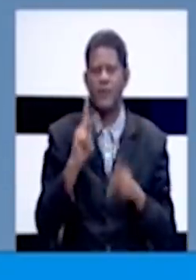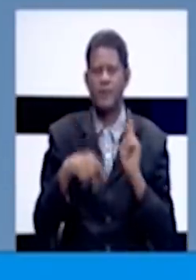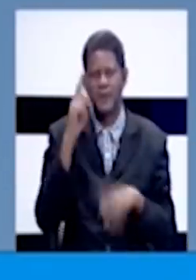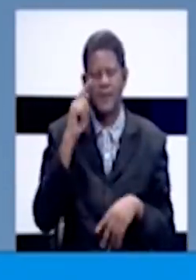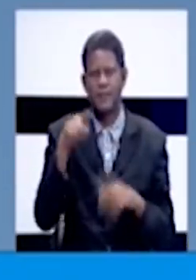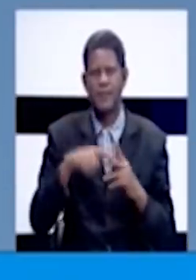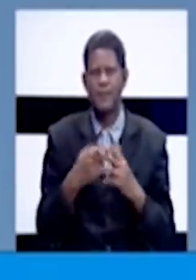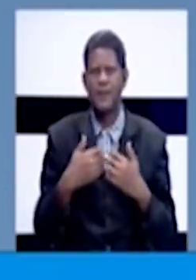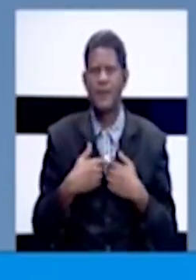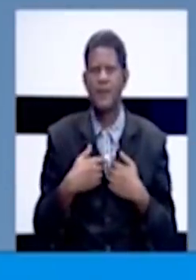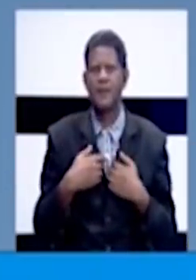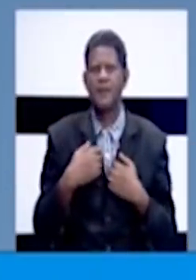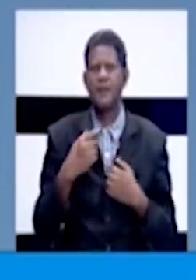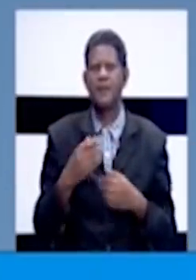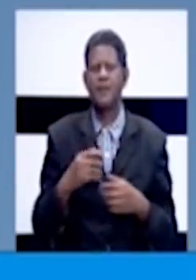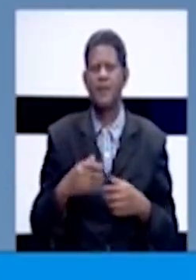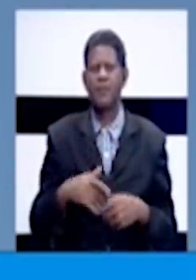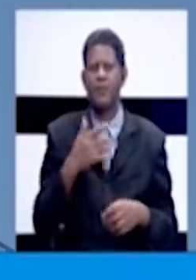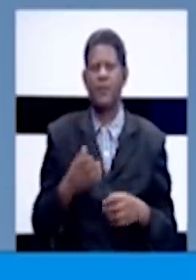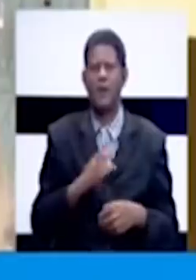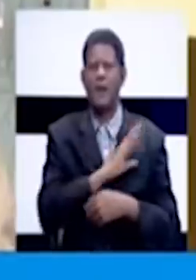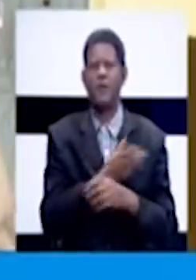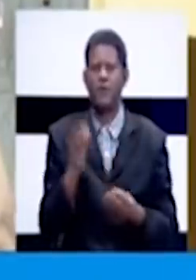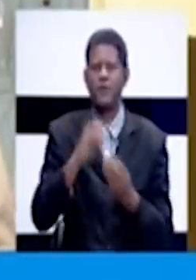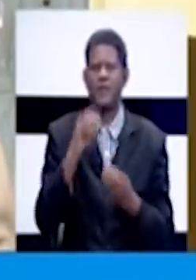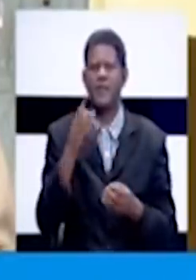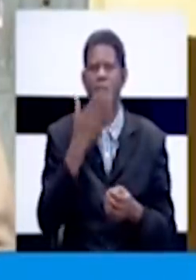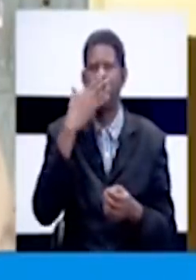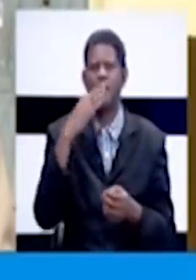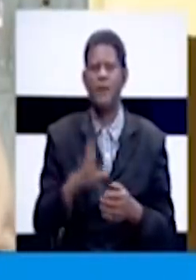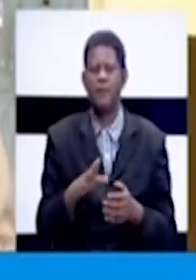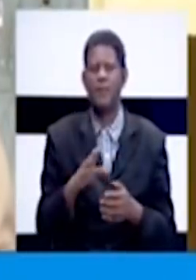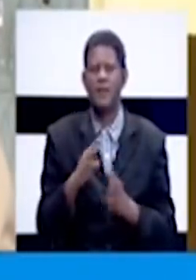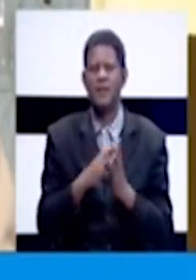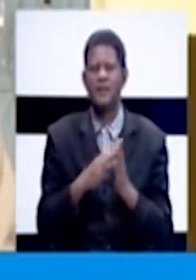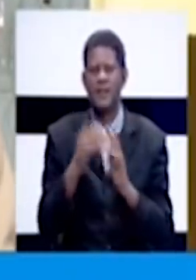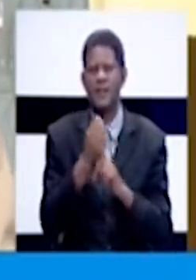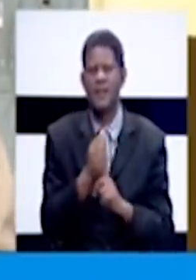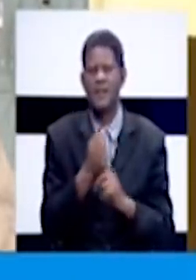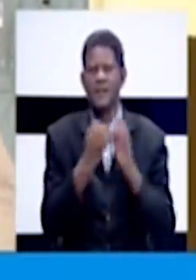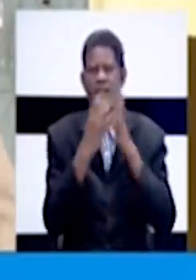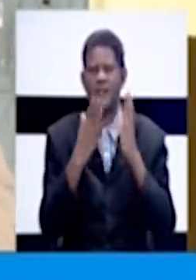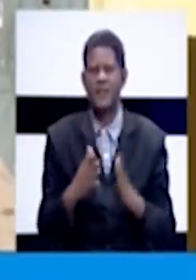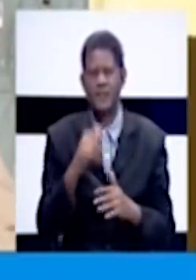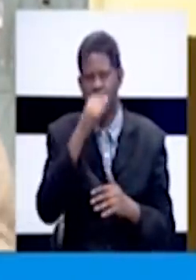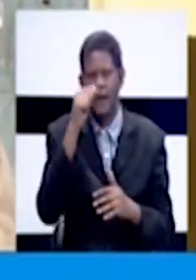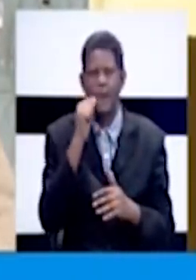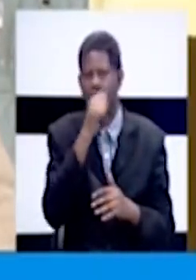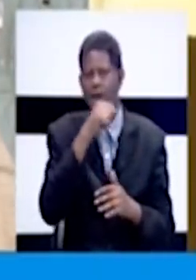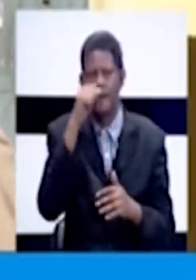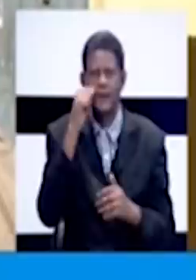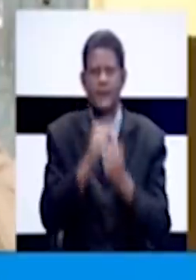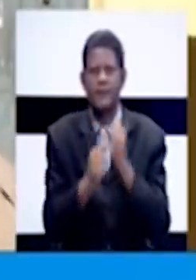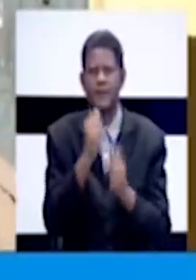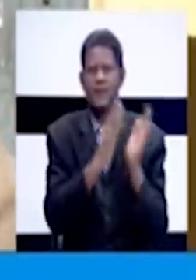ከምቲ ጀንቢርናዮ ዘለና ናህሪ ወሲኹ ንዚ እኩይ ስርዓት ዝሓዘ ፋሽስት ኣብይን እሳያስን ክድምስስ ክዳል እዩ